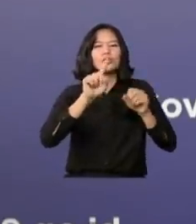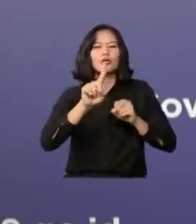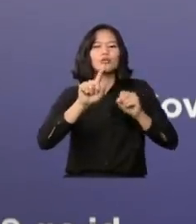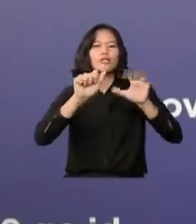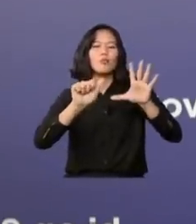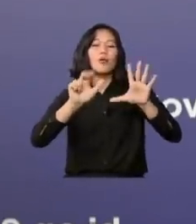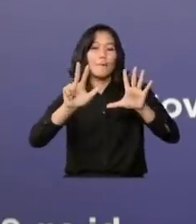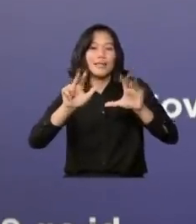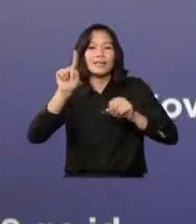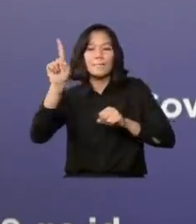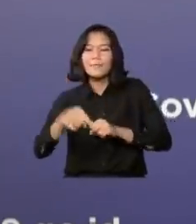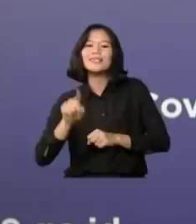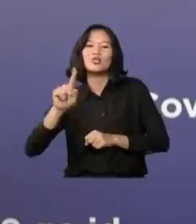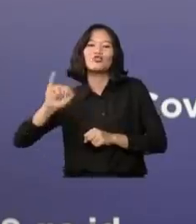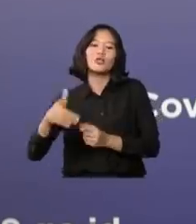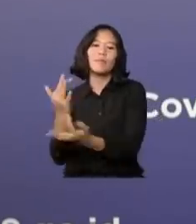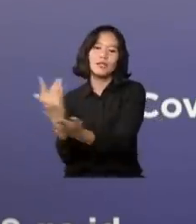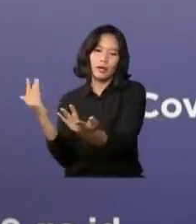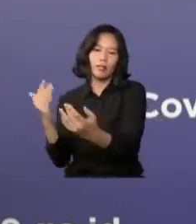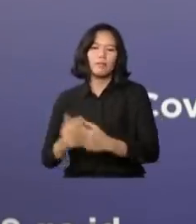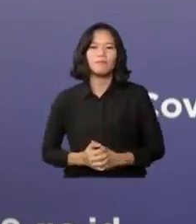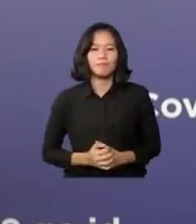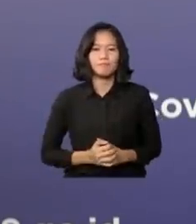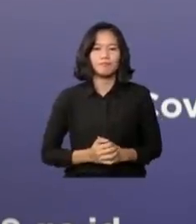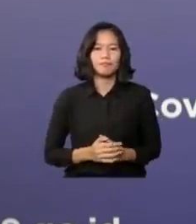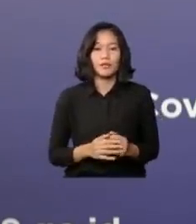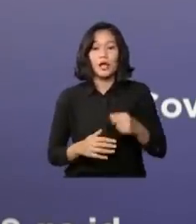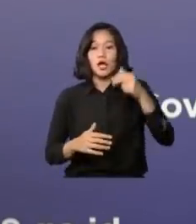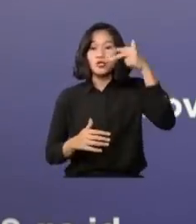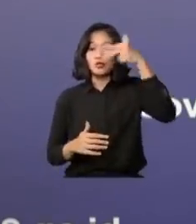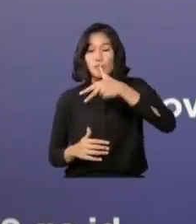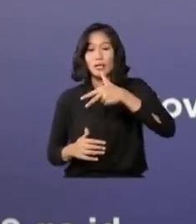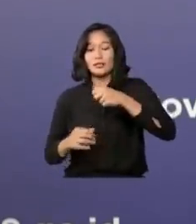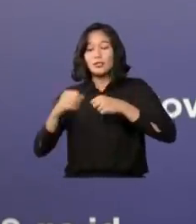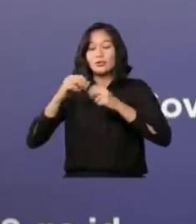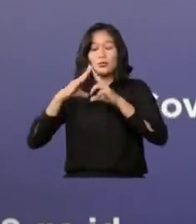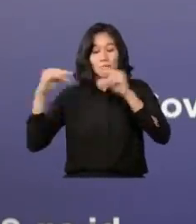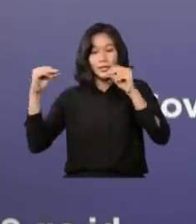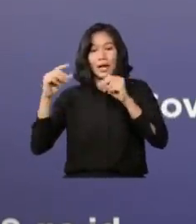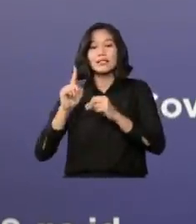7.168 per 1 juta penduduk. Kemudian Sumatera Selatan